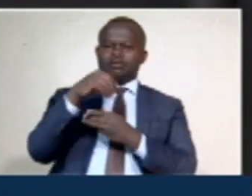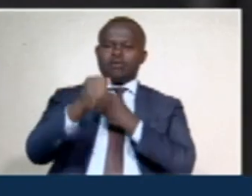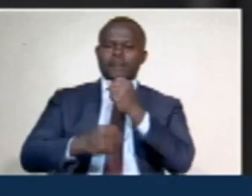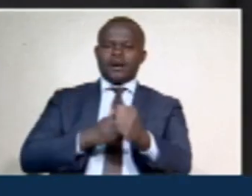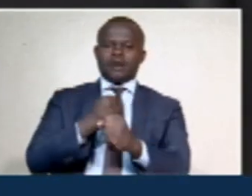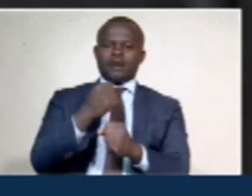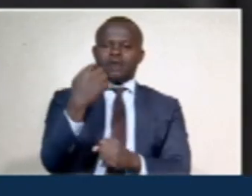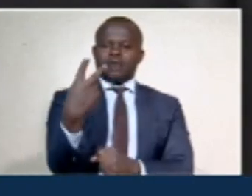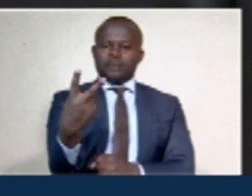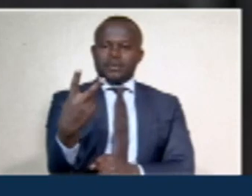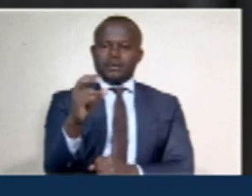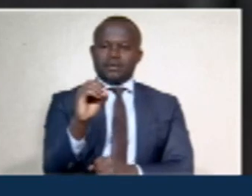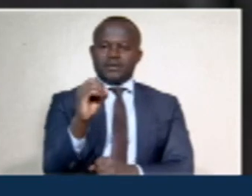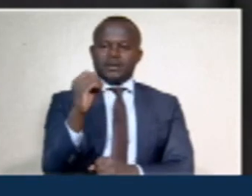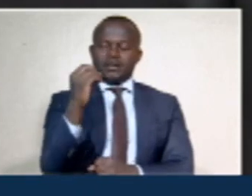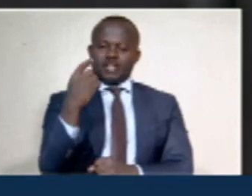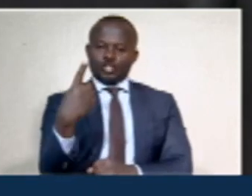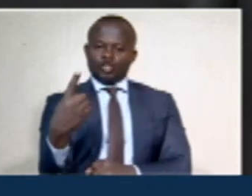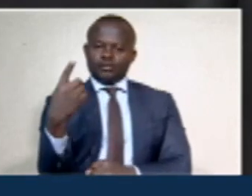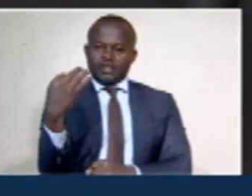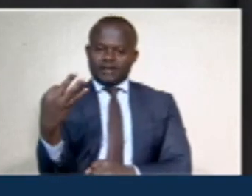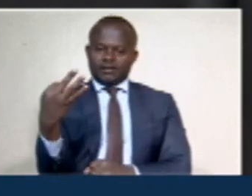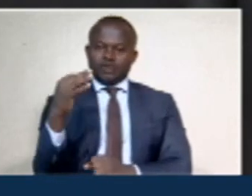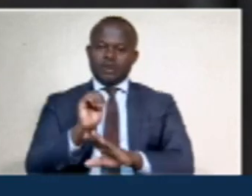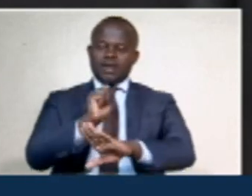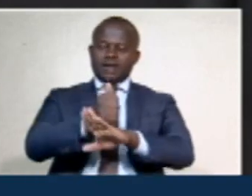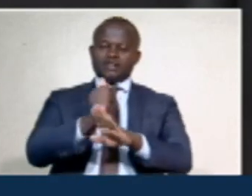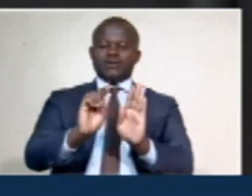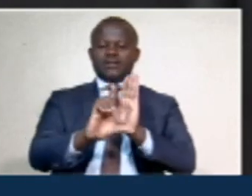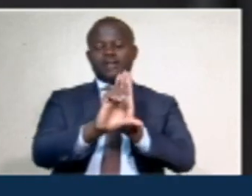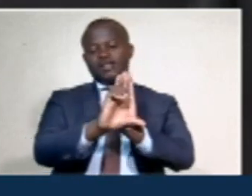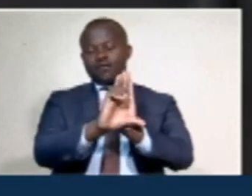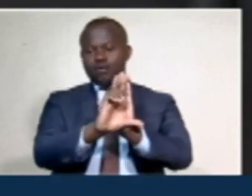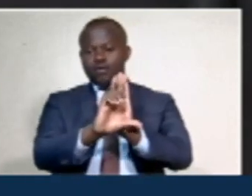2013 harahise hajyaho riri yategeko ryerekeye